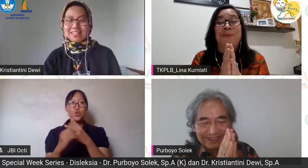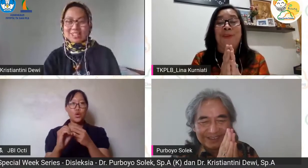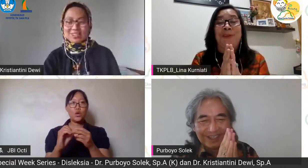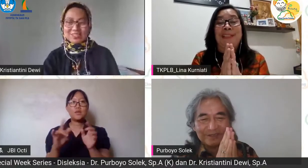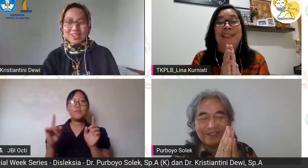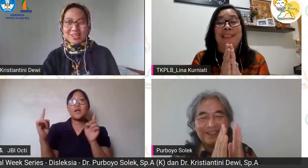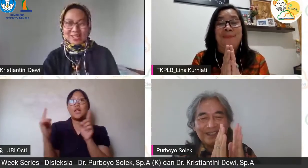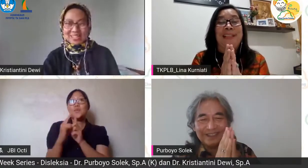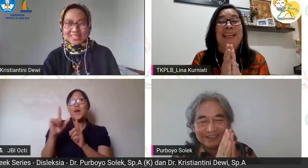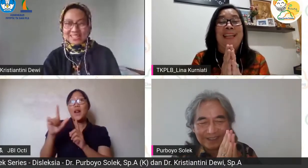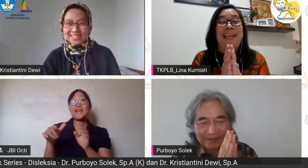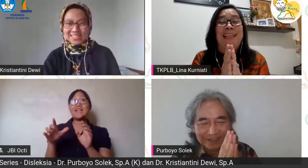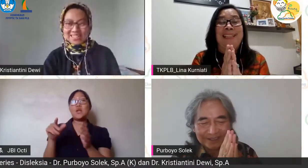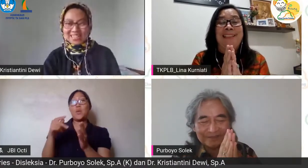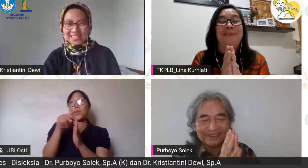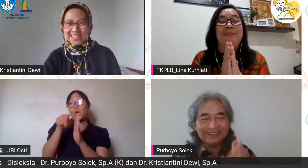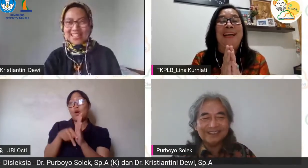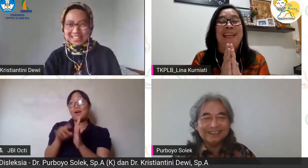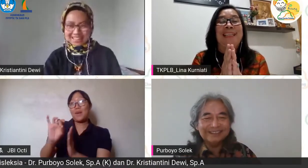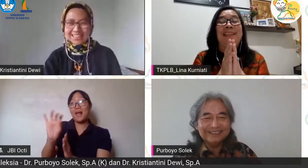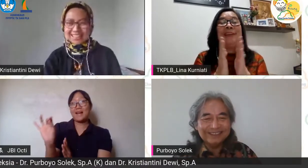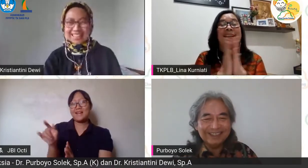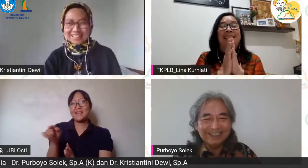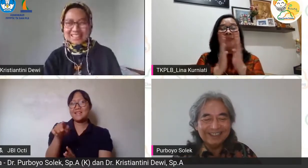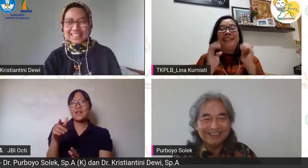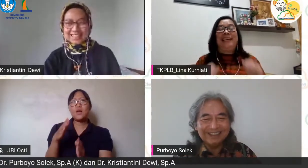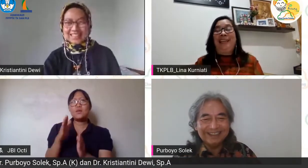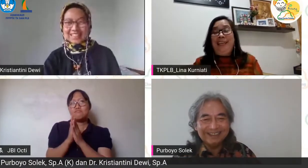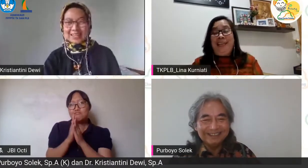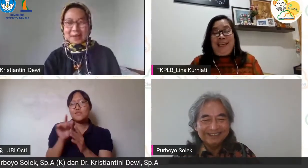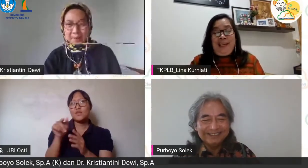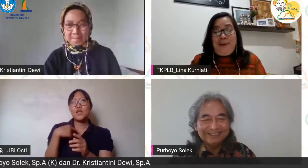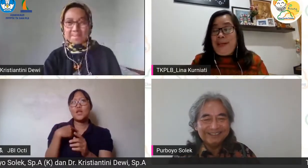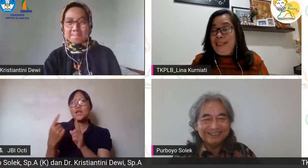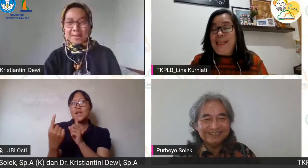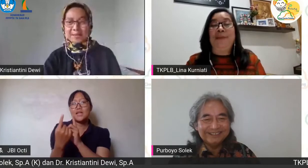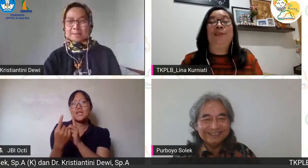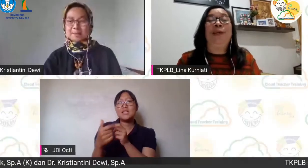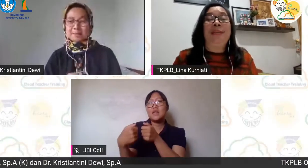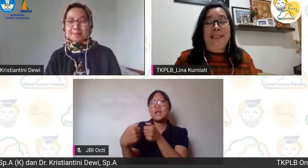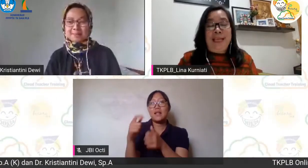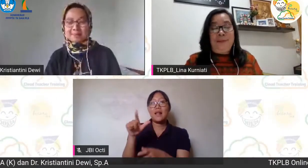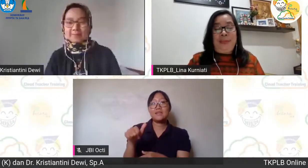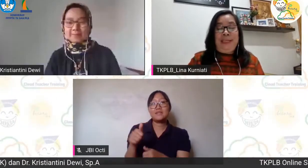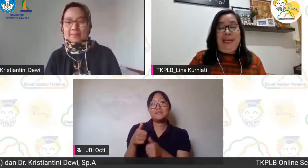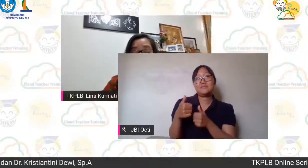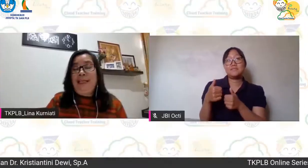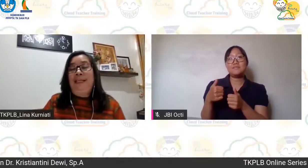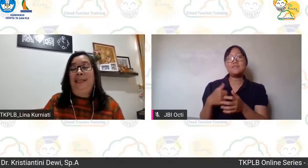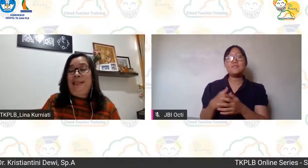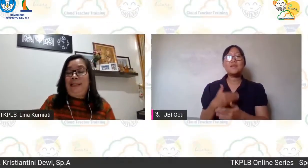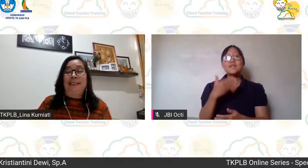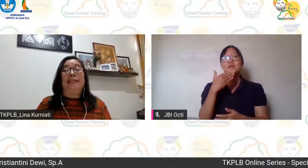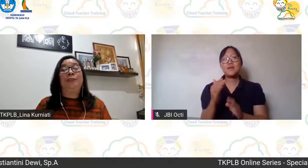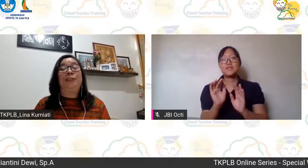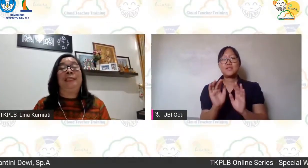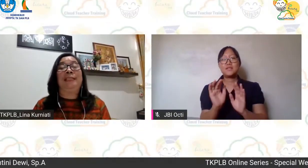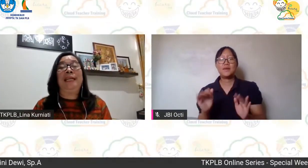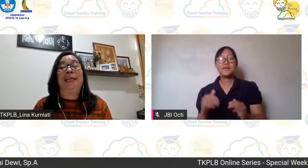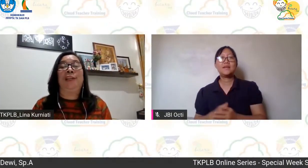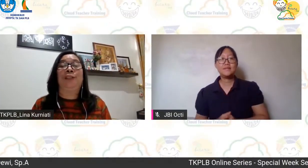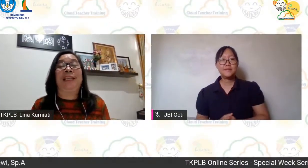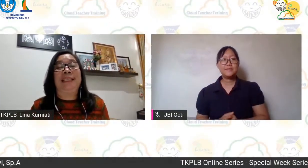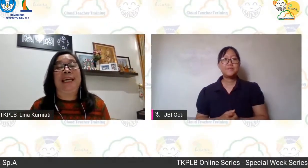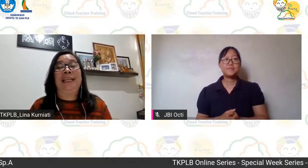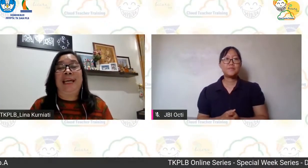Dr. Purboyo. Insya Allah. Baik, terima kasih banyak. Baik, sahabat luar biasa, demikian diskusi